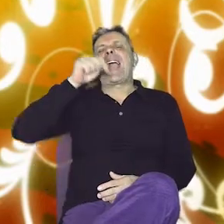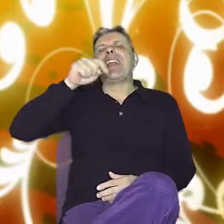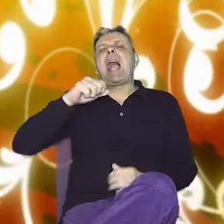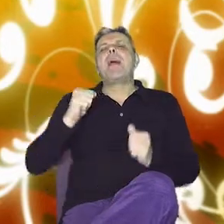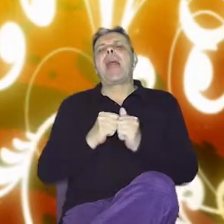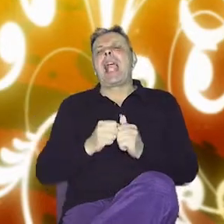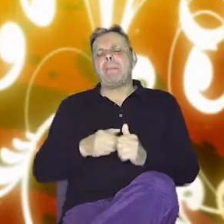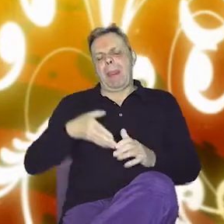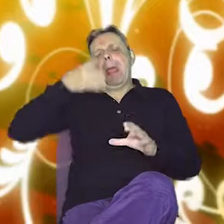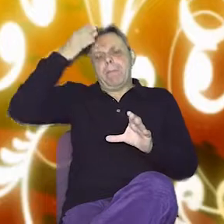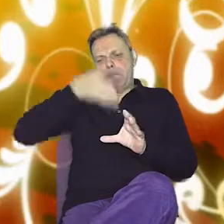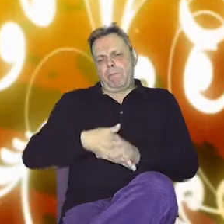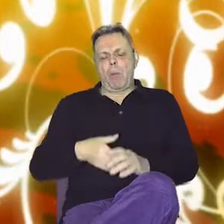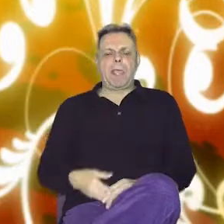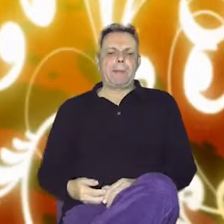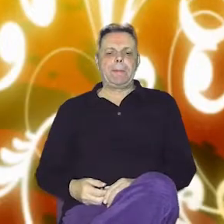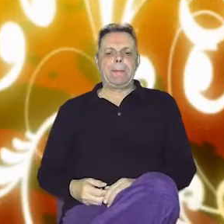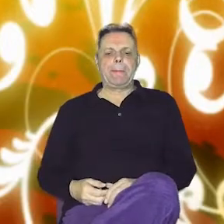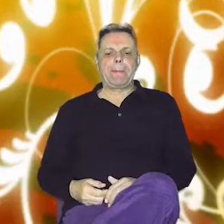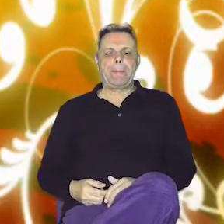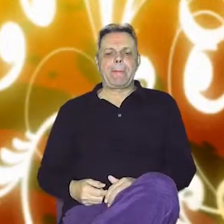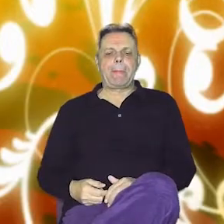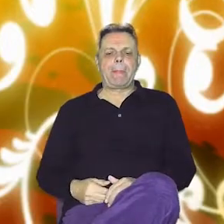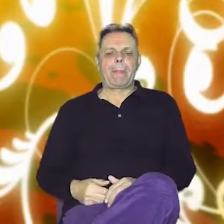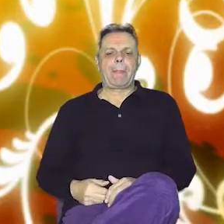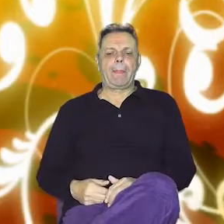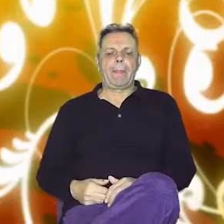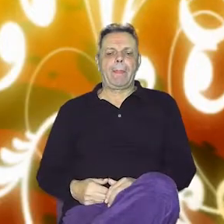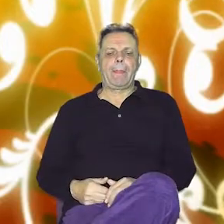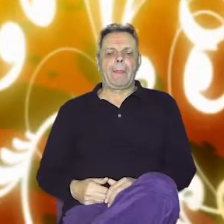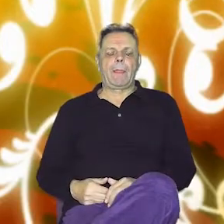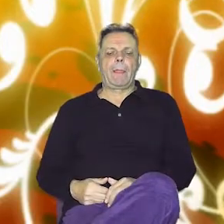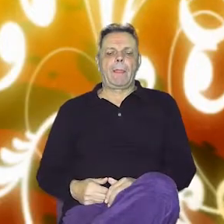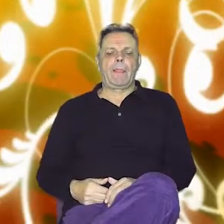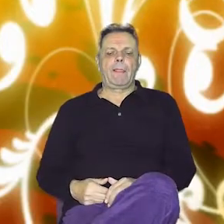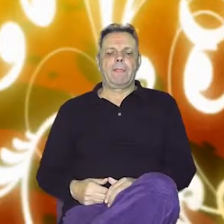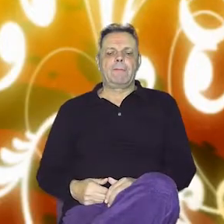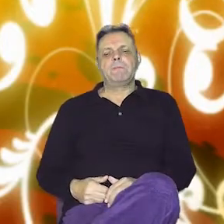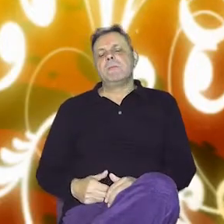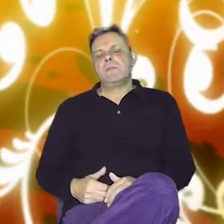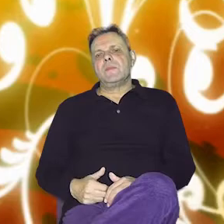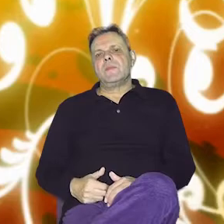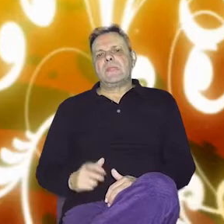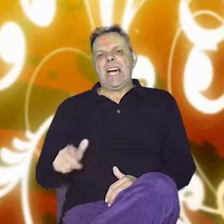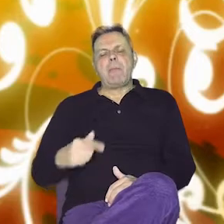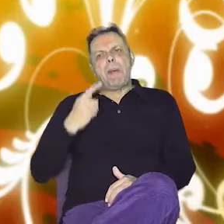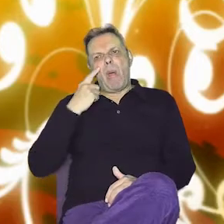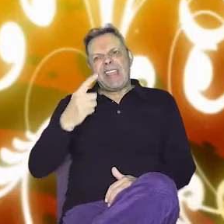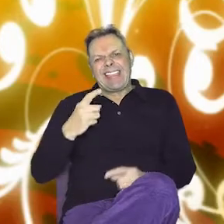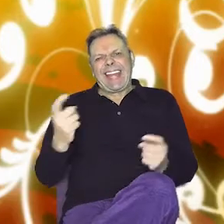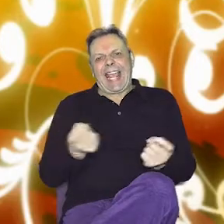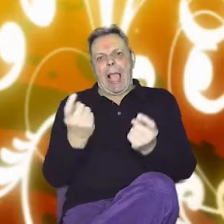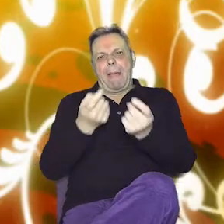je to. Jasno. Znači, vremenski. Ajmo mi pogledati, sad smo išli na hranu pa se vraćamo mi na rane. Ajmo najprije pogledati